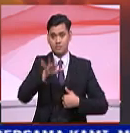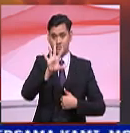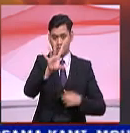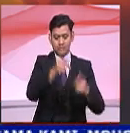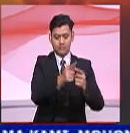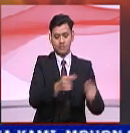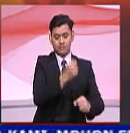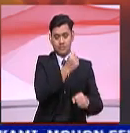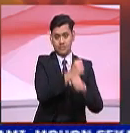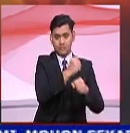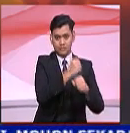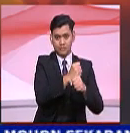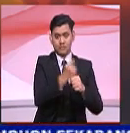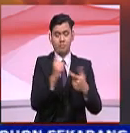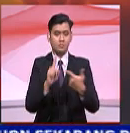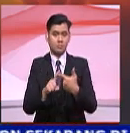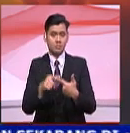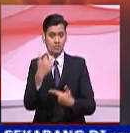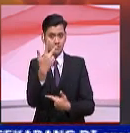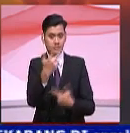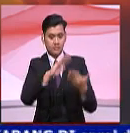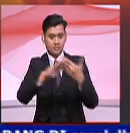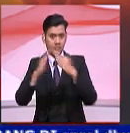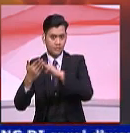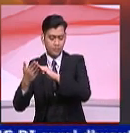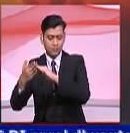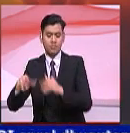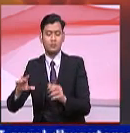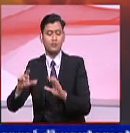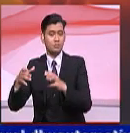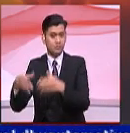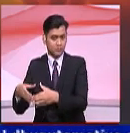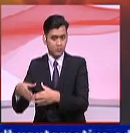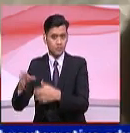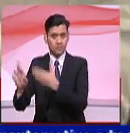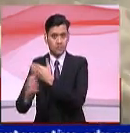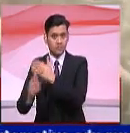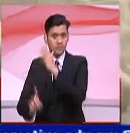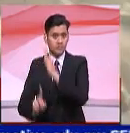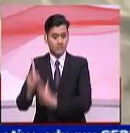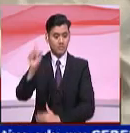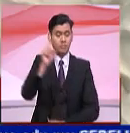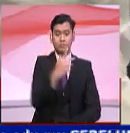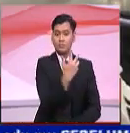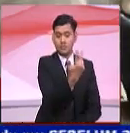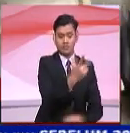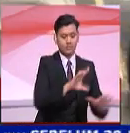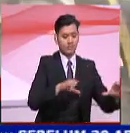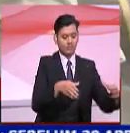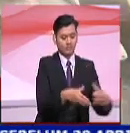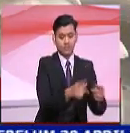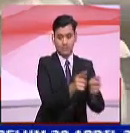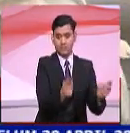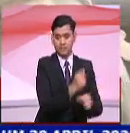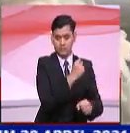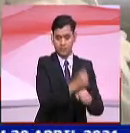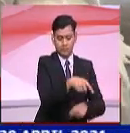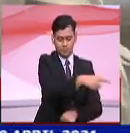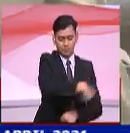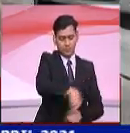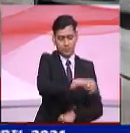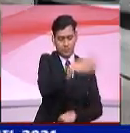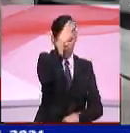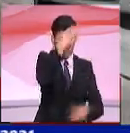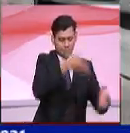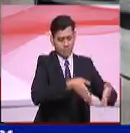kerja 3 kelas the community dan satu Cluster berisi Coating ke-3 kelas ke tempat kerja yang dicatatkan di Selangor melibatkan